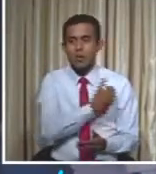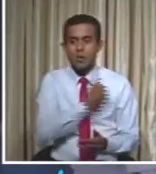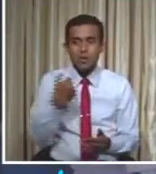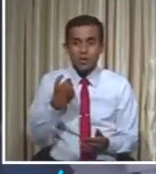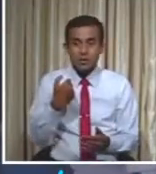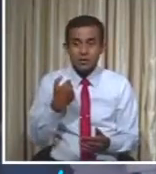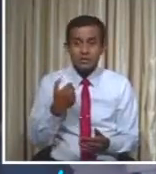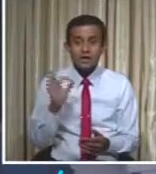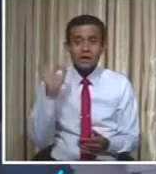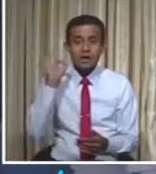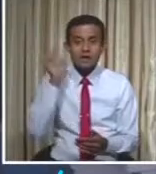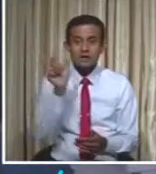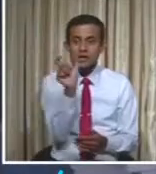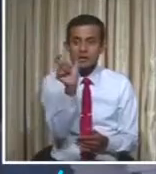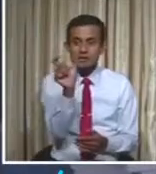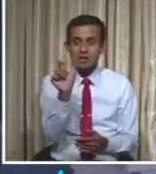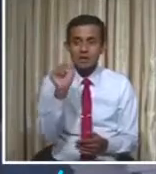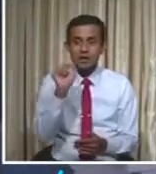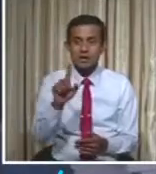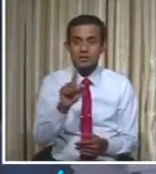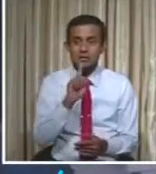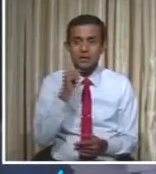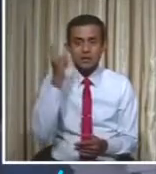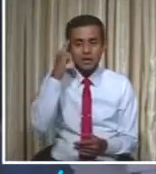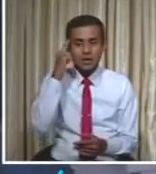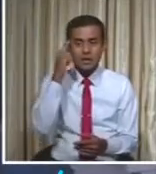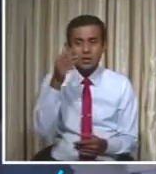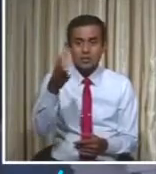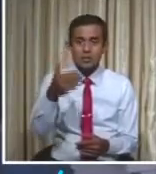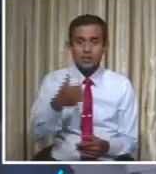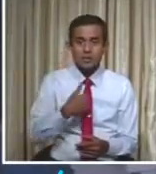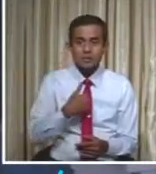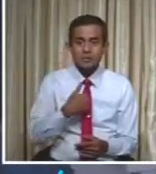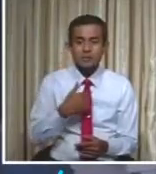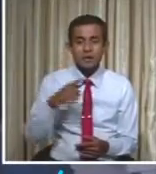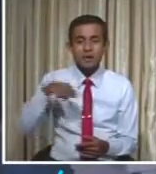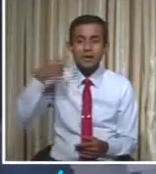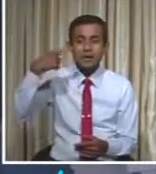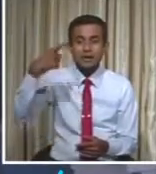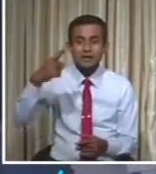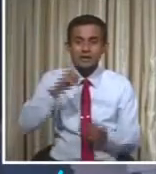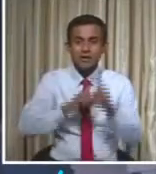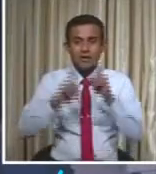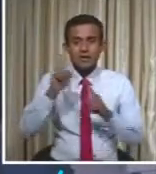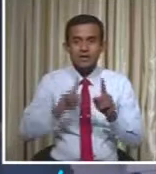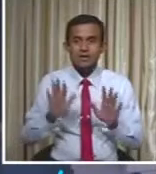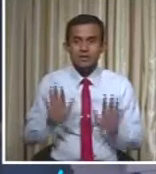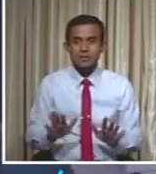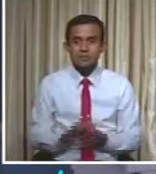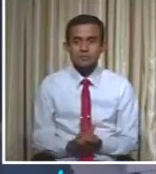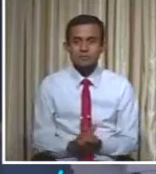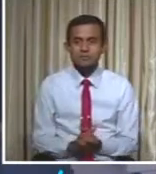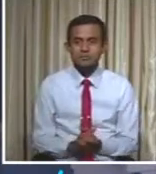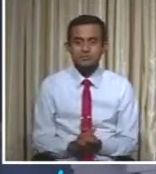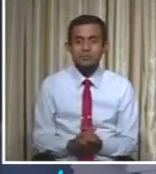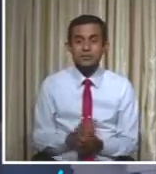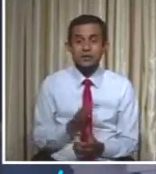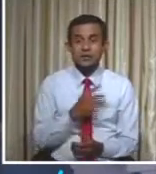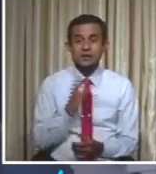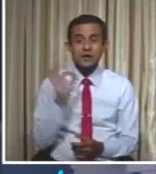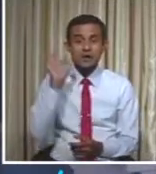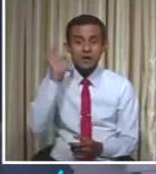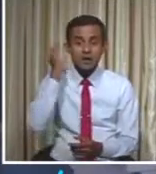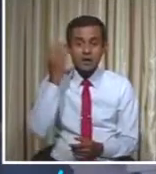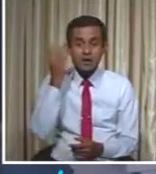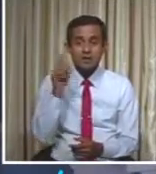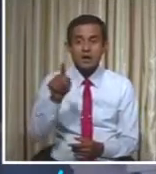කඩලා තමයි රත්තරන් හැදුනේ. ඒ නිසා රත්තරන් ගැන කතා කරොත් ඔබතුමාටයි මටයි හෙට එළිවගෙනකම් කතා කරන්න දිනනවා. හරිද? ඒ නිසා